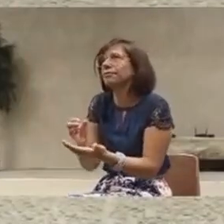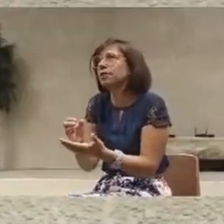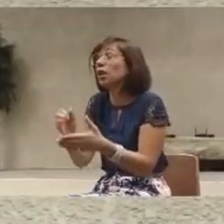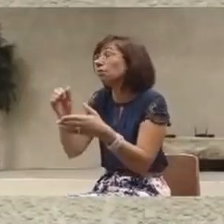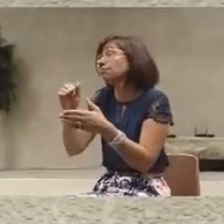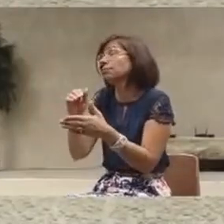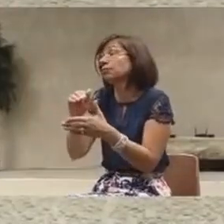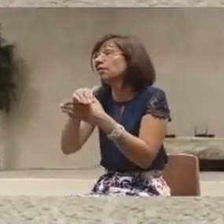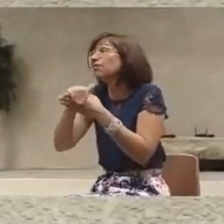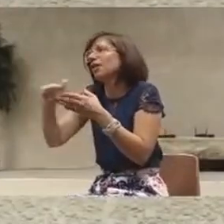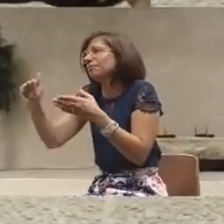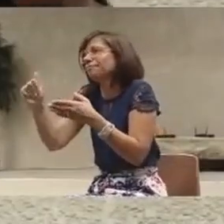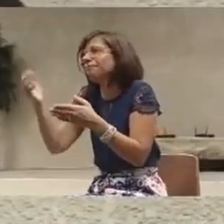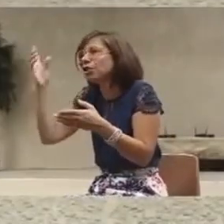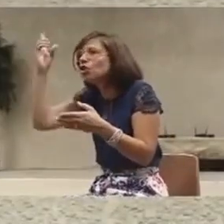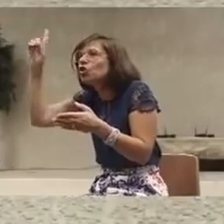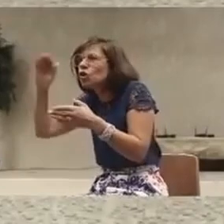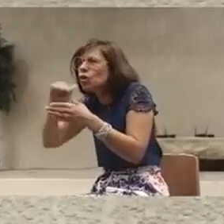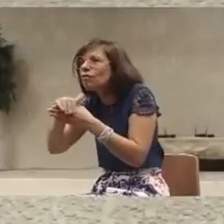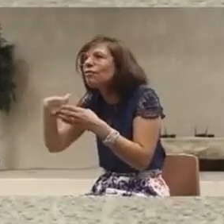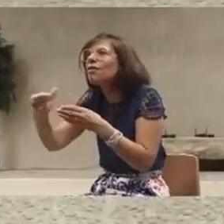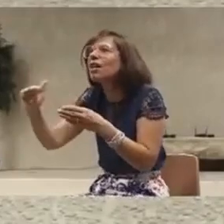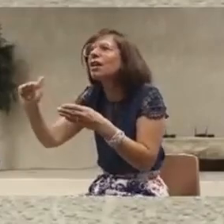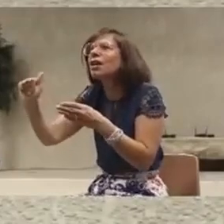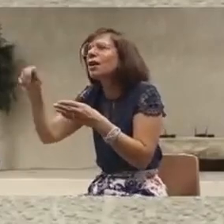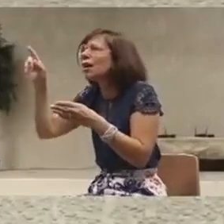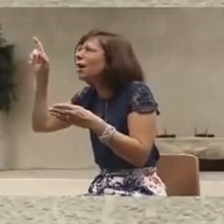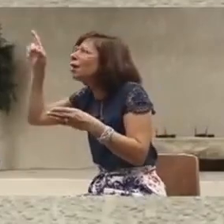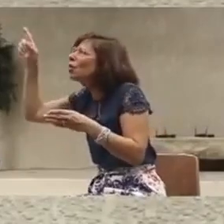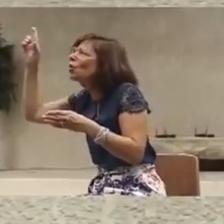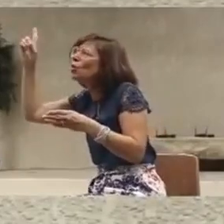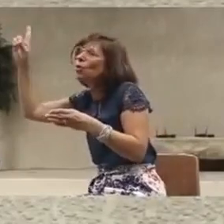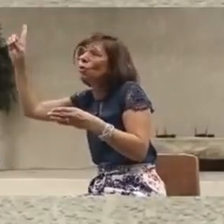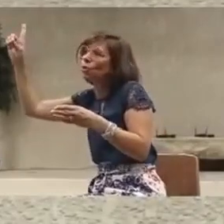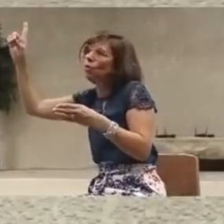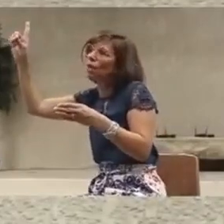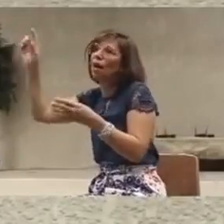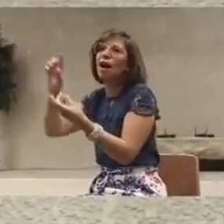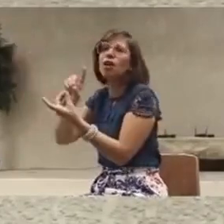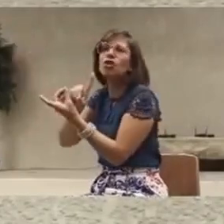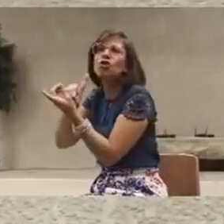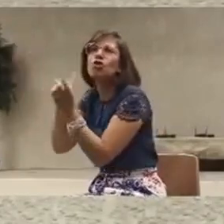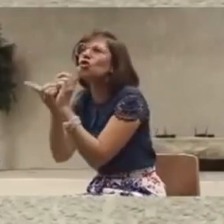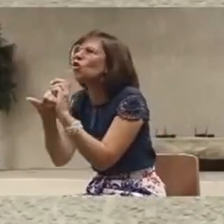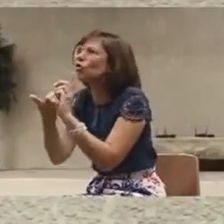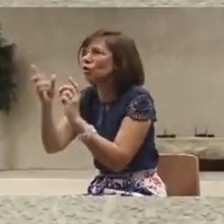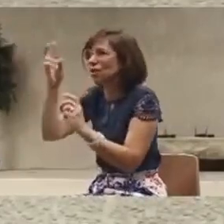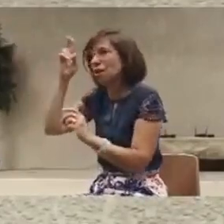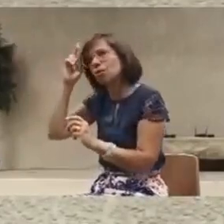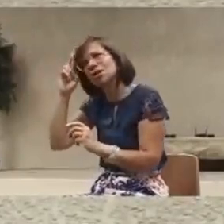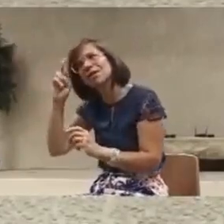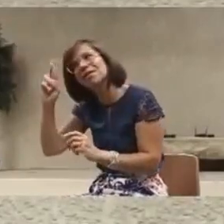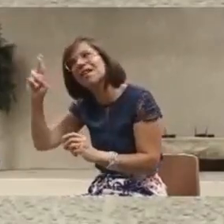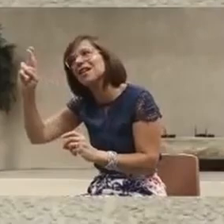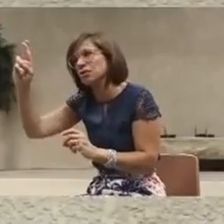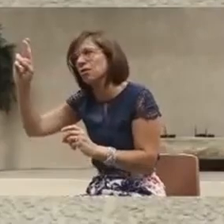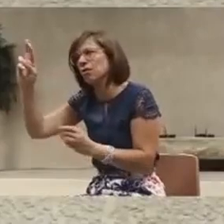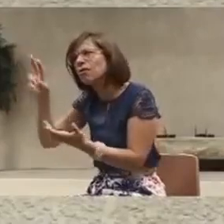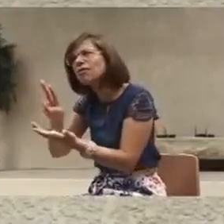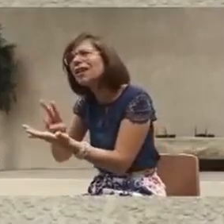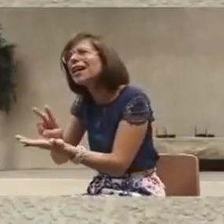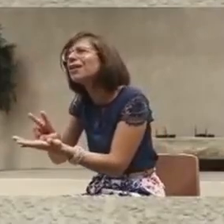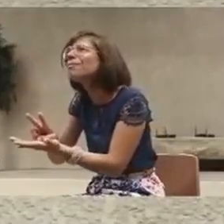leur cœur et dans leur vie et prenne toute la place, et que Jésus soit le Seigneur de leur vie. Seigneur, tu vois ces mains qui se sont